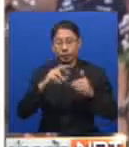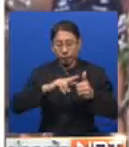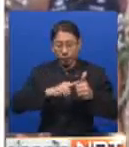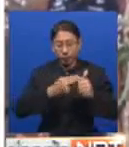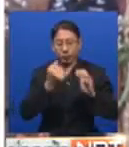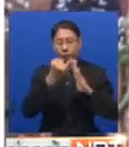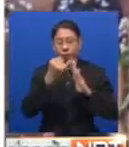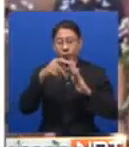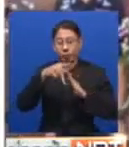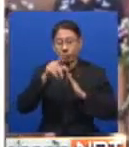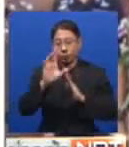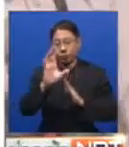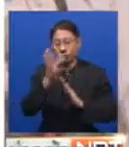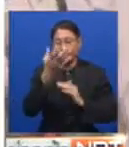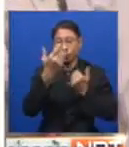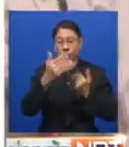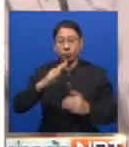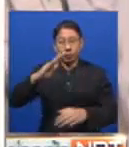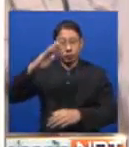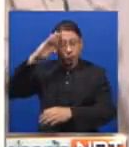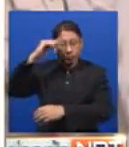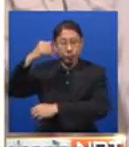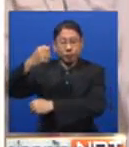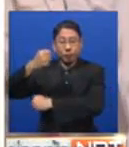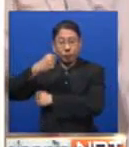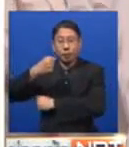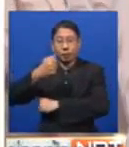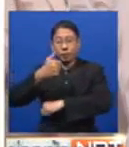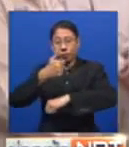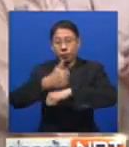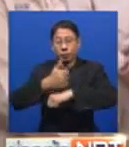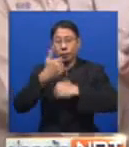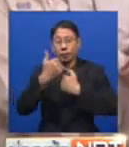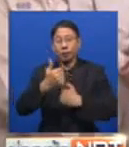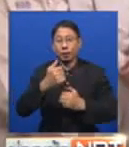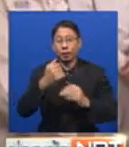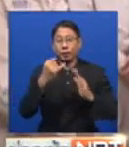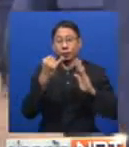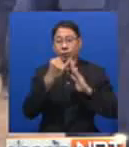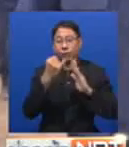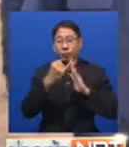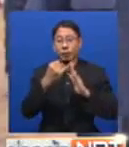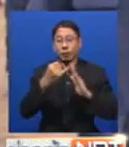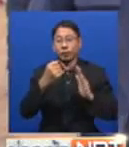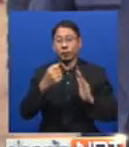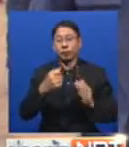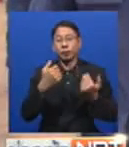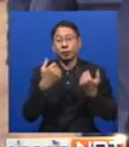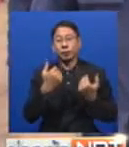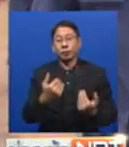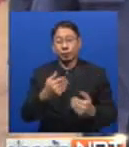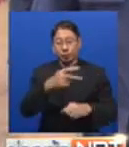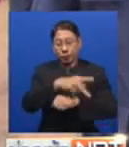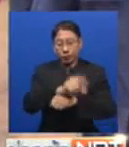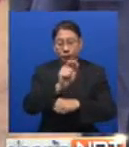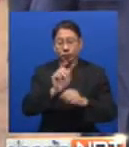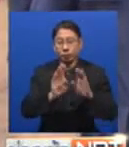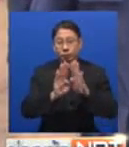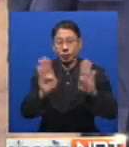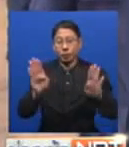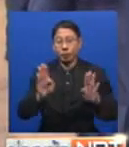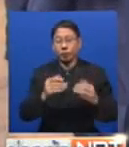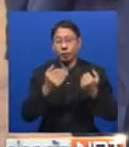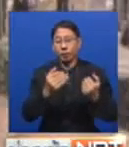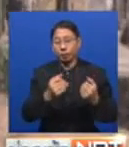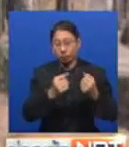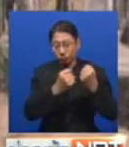กค่ะพลโทสาธิตพิชรัตน์แม่ทัพภาคที่3และนายจักรินทร์เปลี่ยนวงผู้ราชการจังหวัดเป็นประธานเปิดยุทธการ